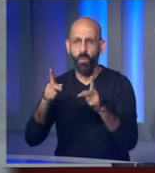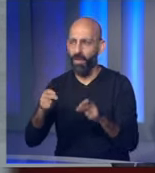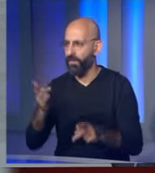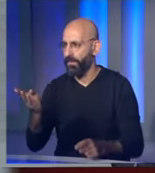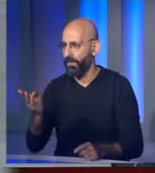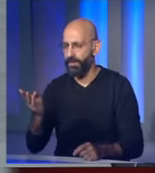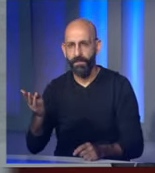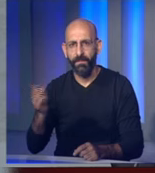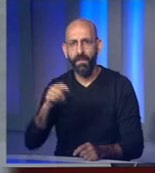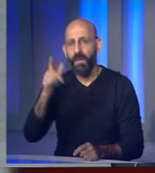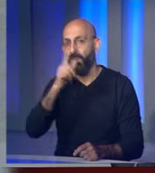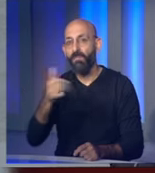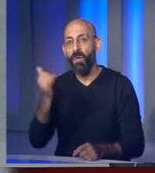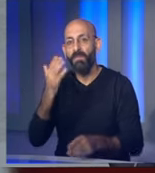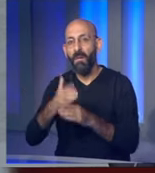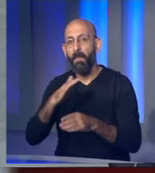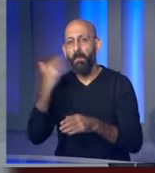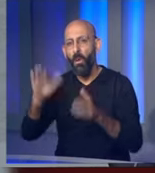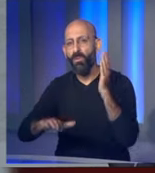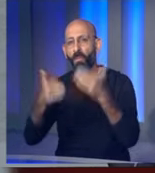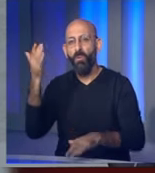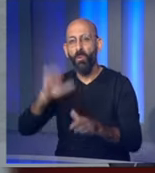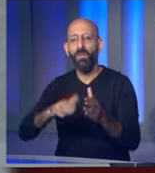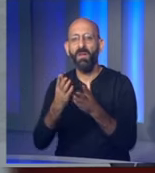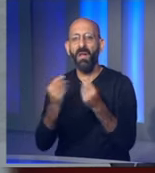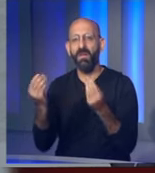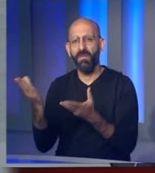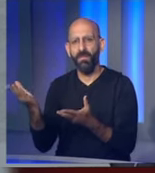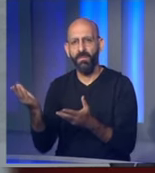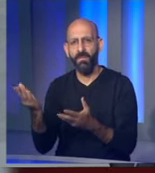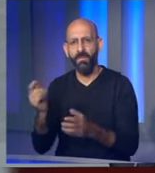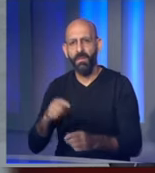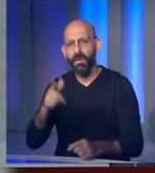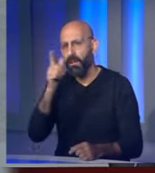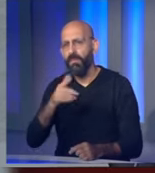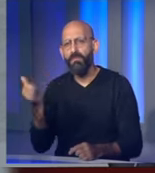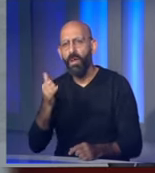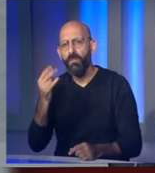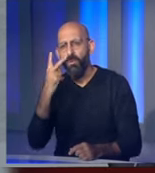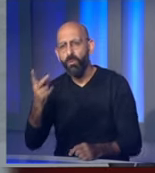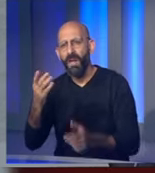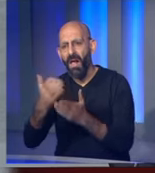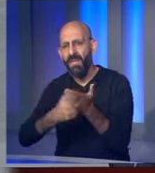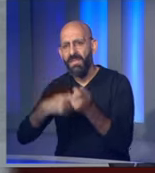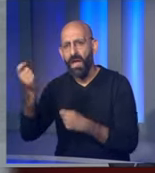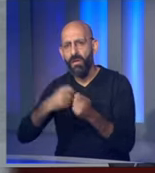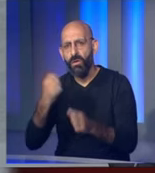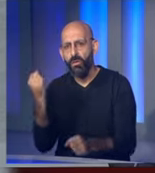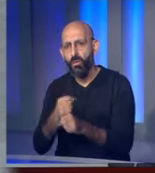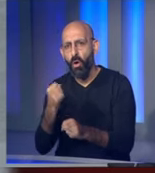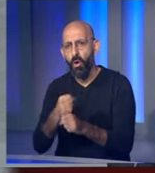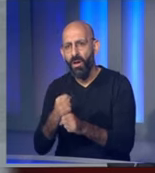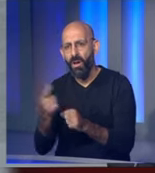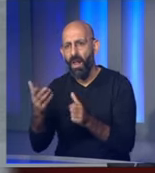بعد وقف اطلاق النار ما بعد وقف النزيف والحرب اللي هو واقع الحال